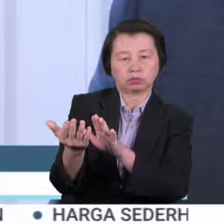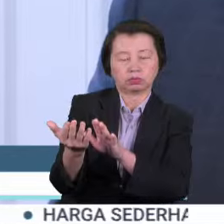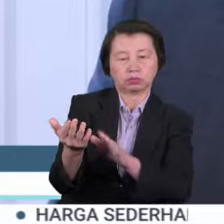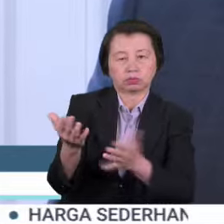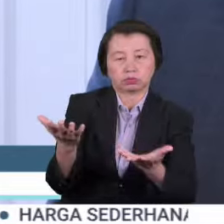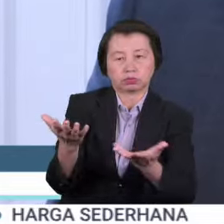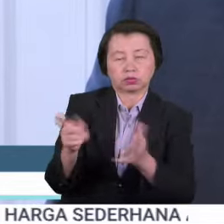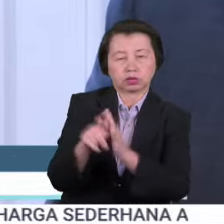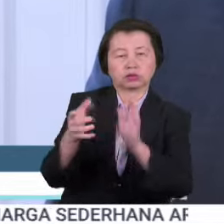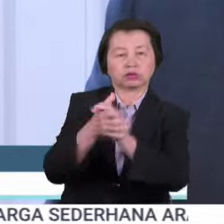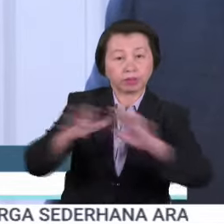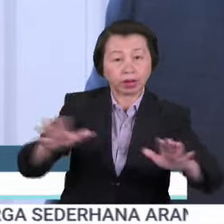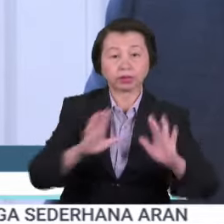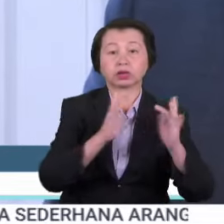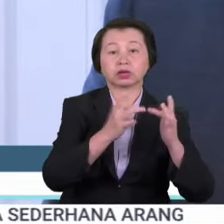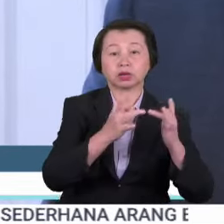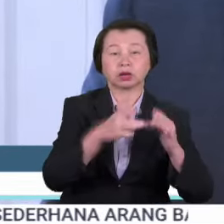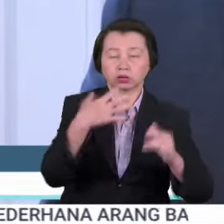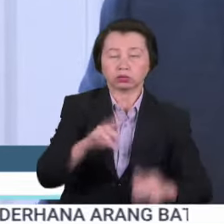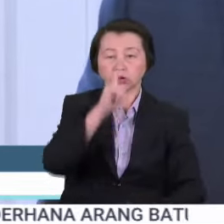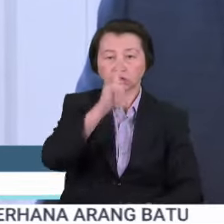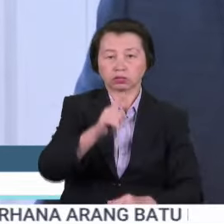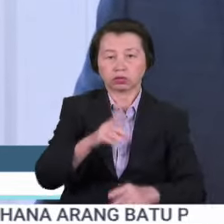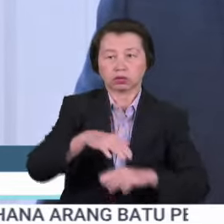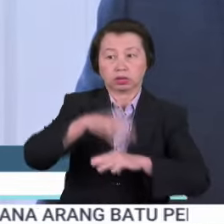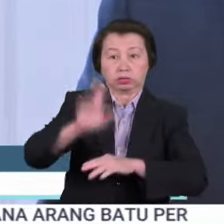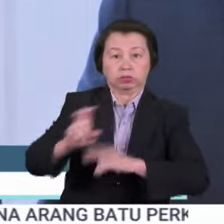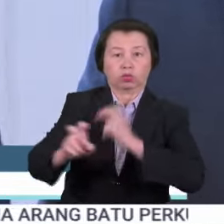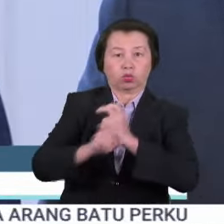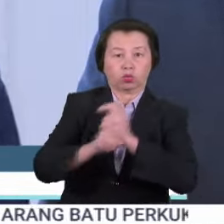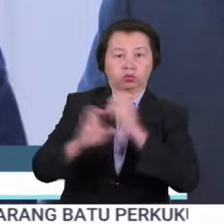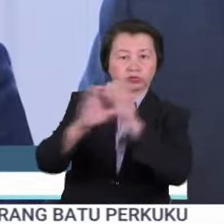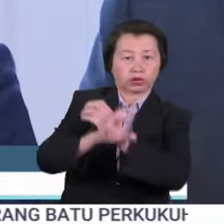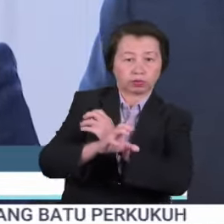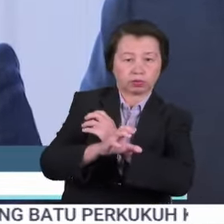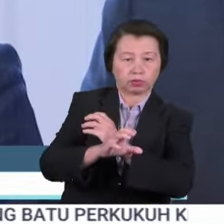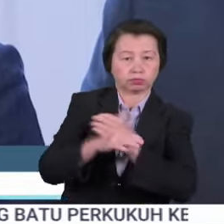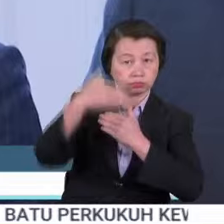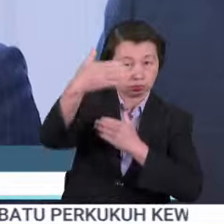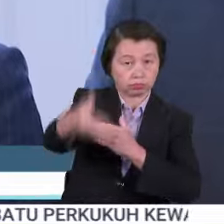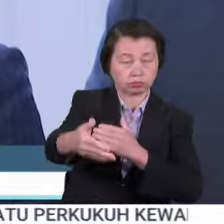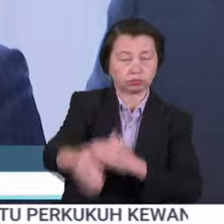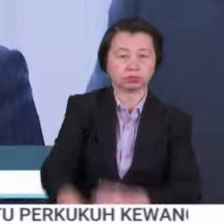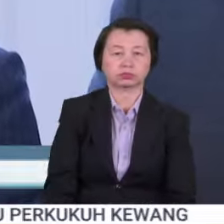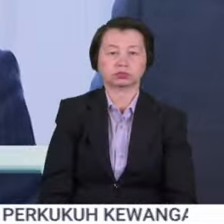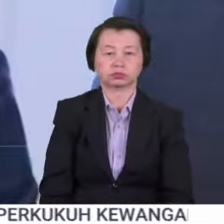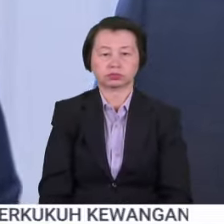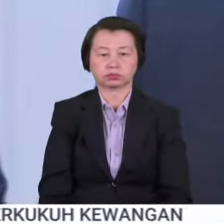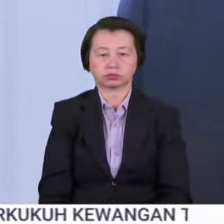aspek keselamatan cyber yang sudah pasti lebih mencabar going forward, ya.